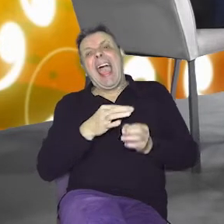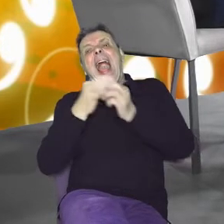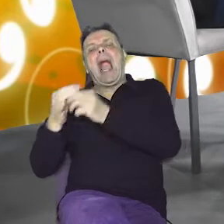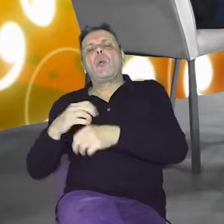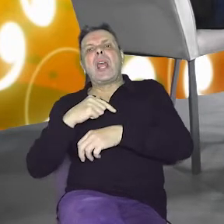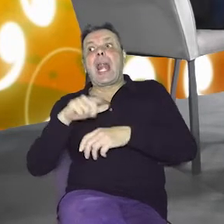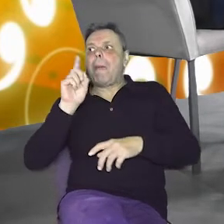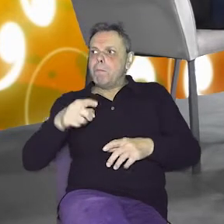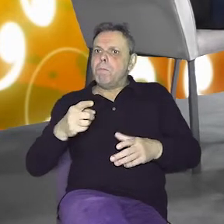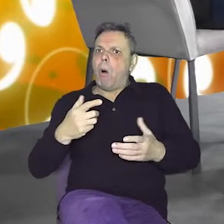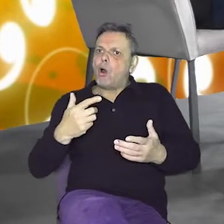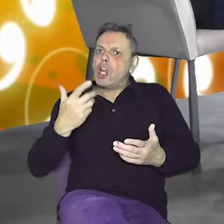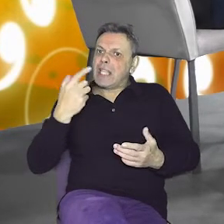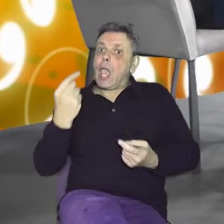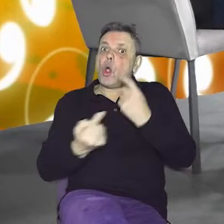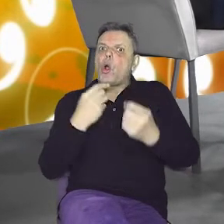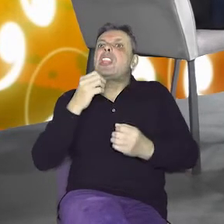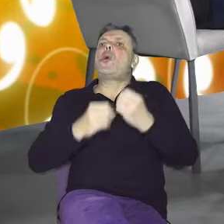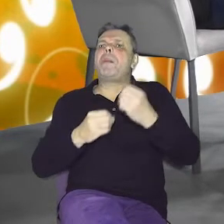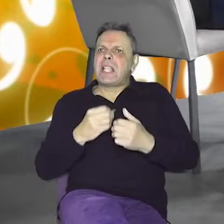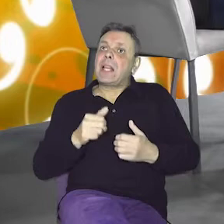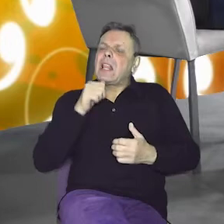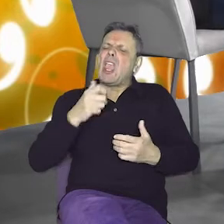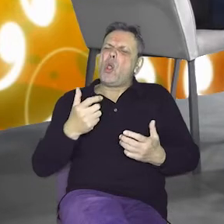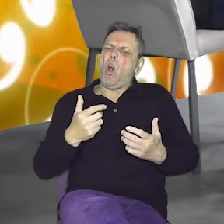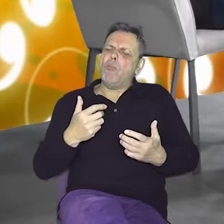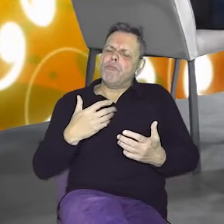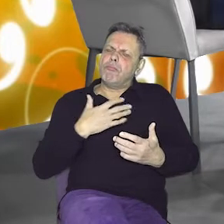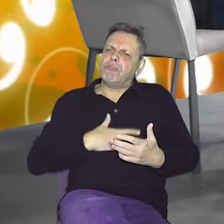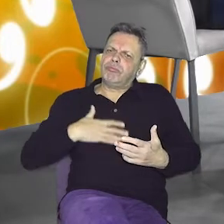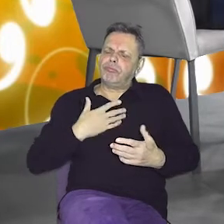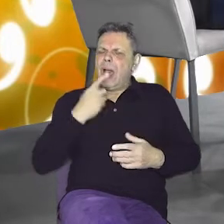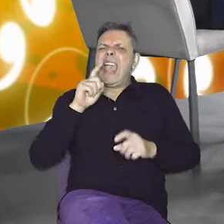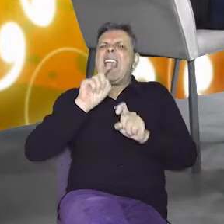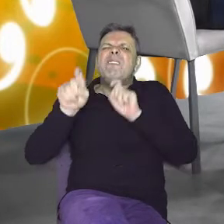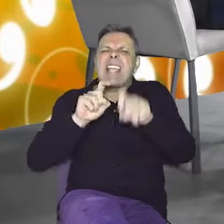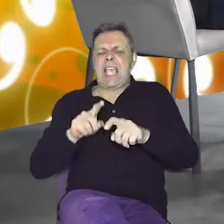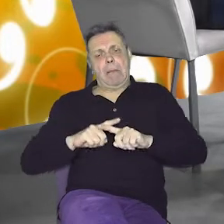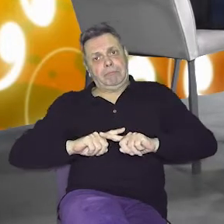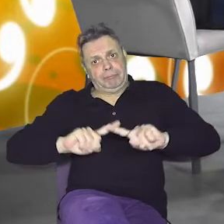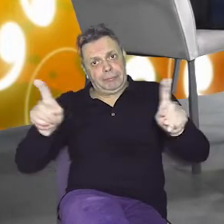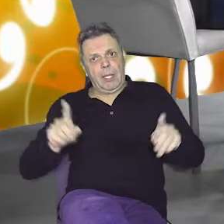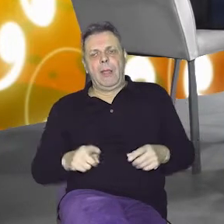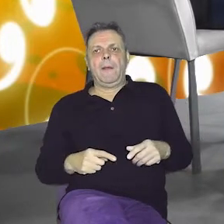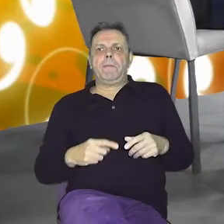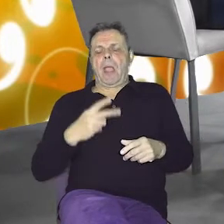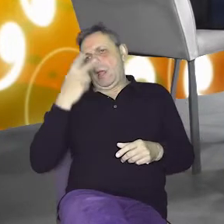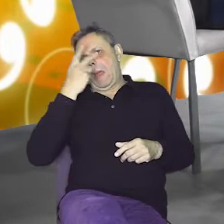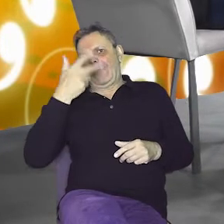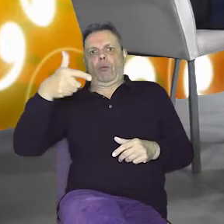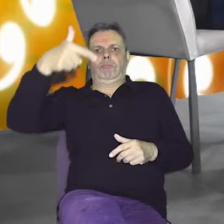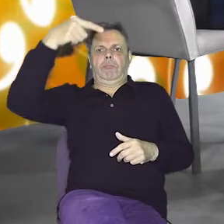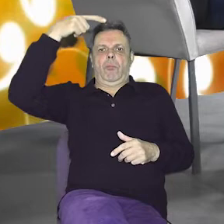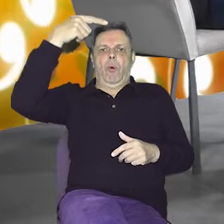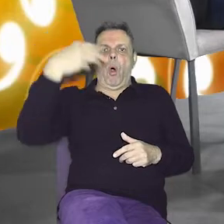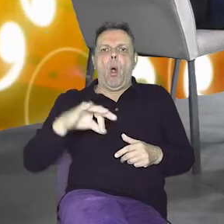rane mogu se zakomplicirati i to se mogu žestoko zakomplicirati, počnemo od infekcije i tako dalje. Naravno, što